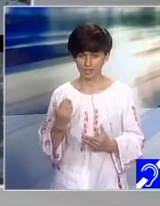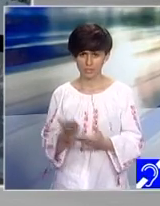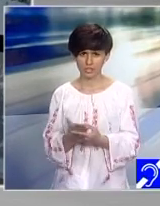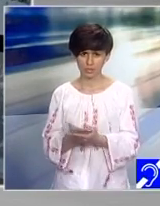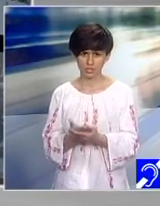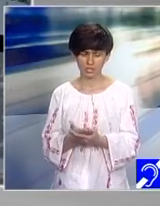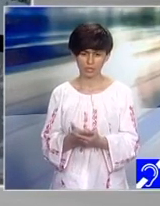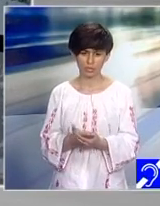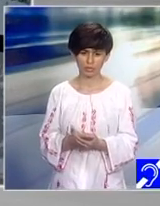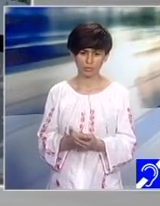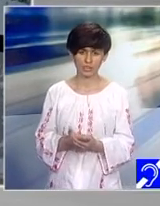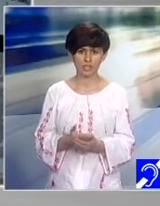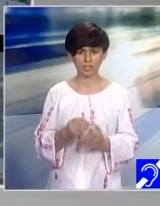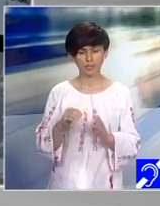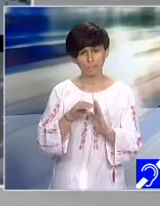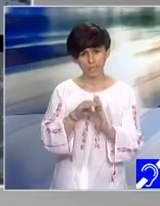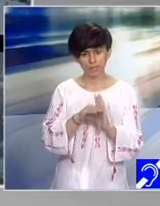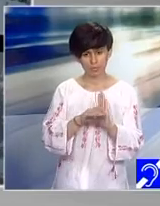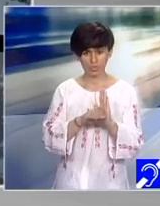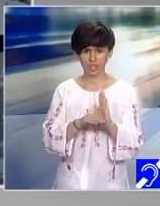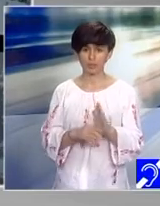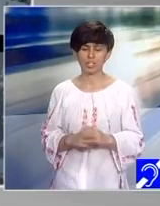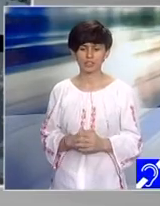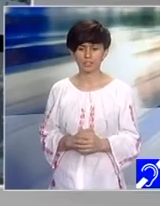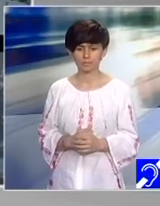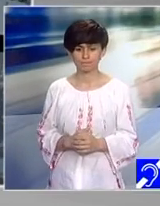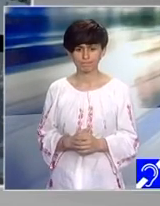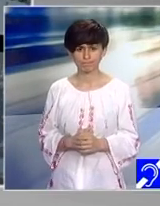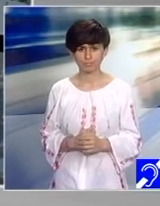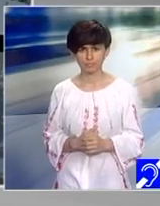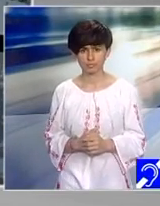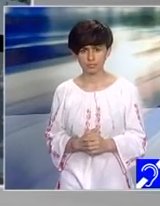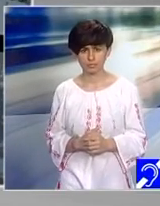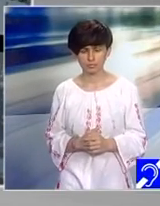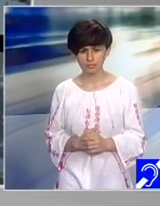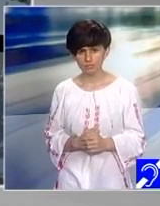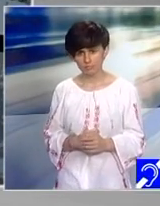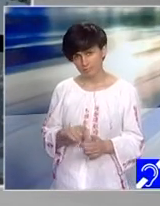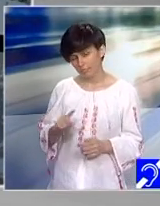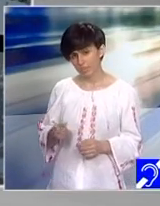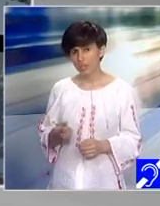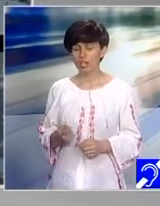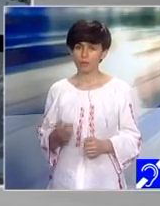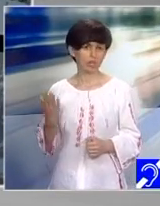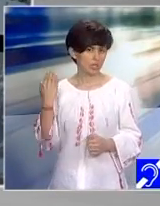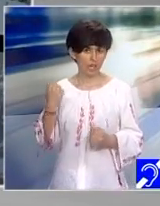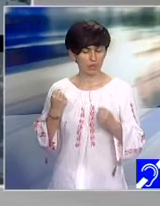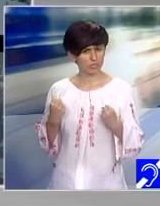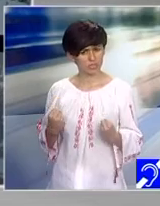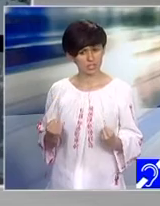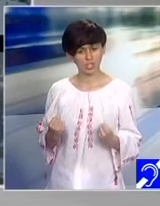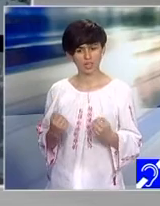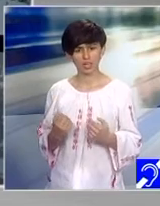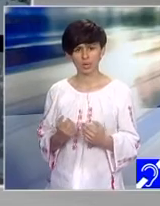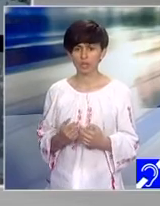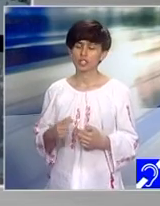concluziv, este și un document programatic, dacă vrem. Și sigur că poate greu a fost până aici